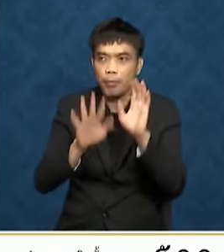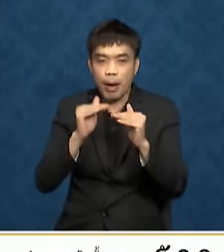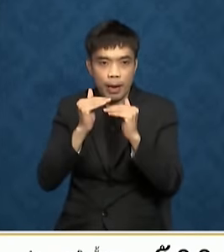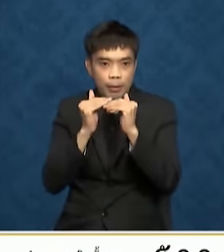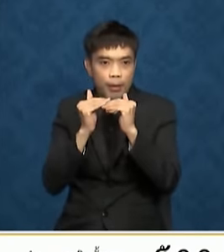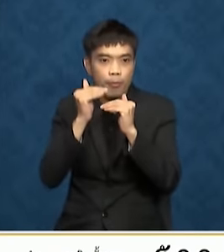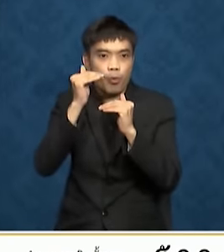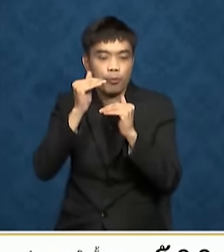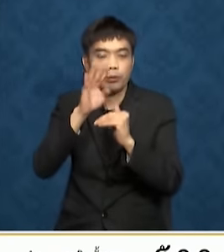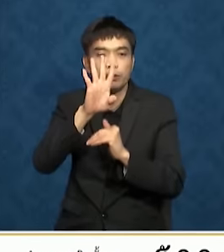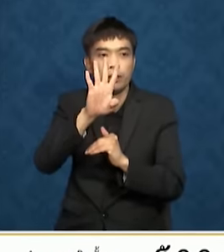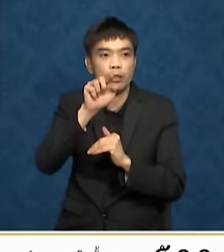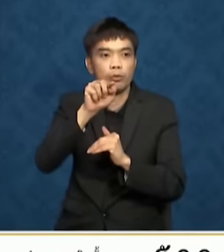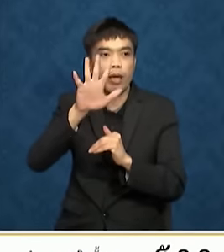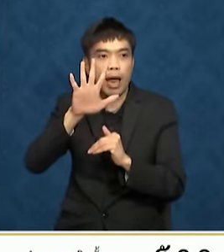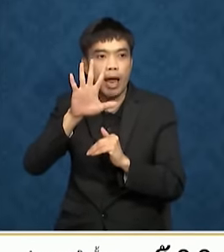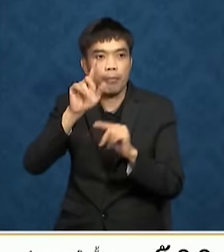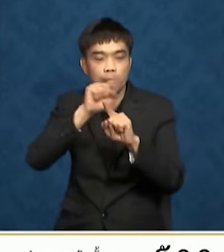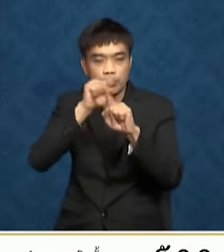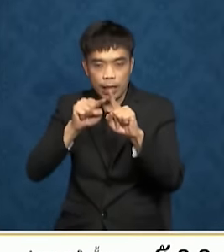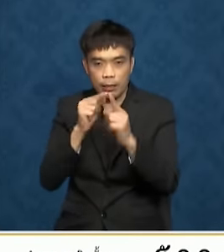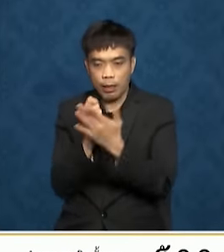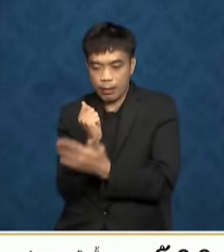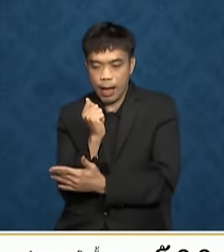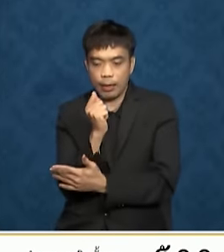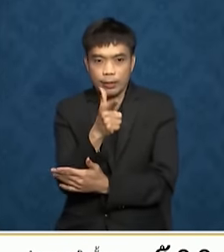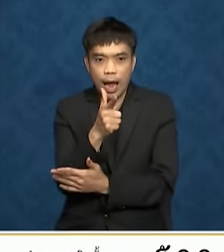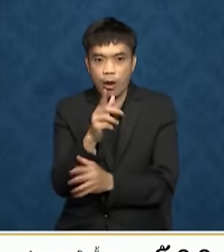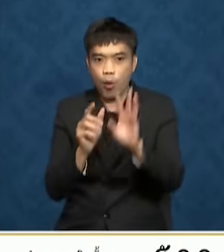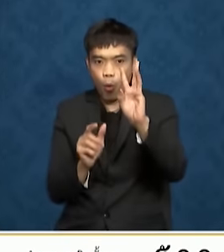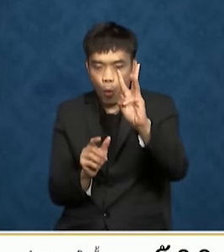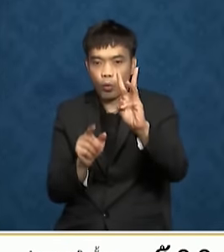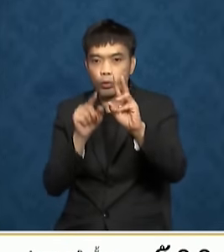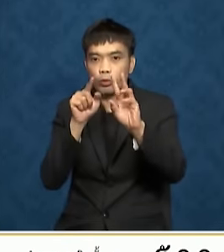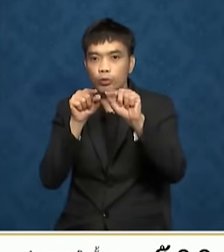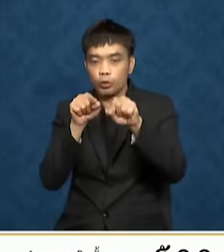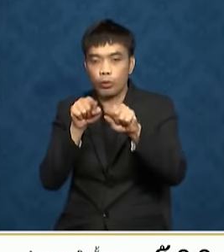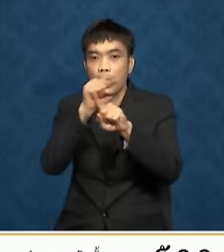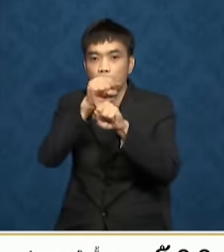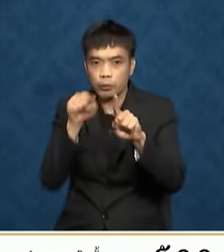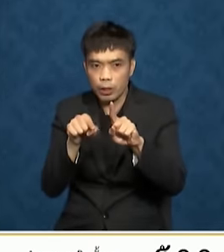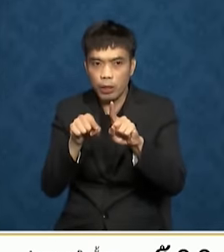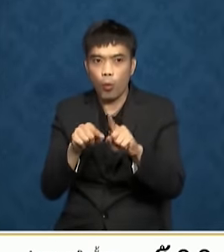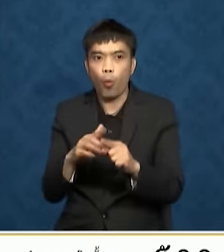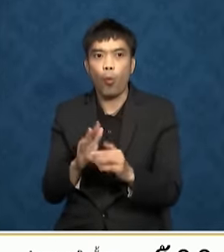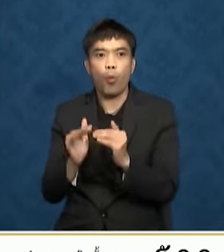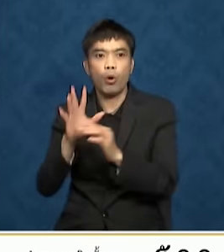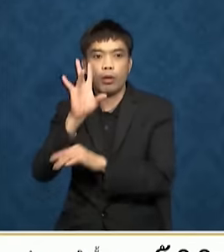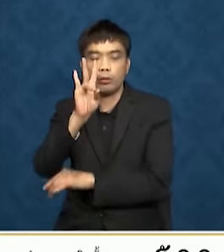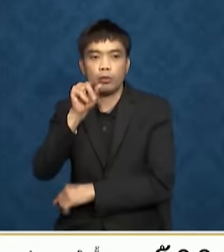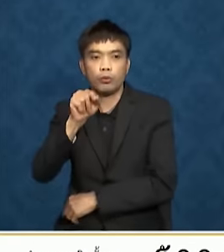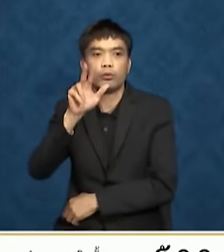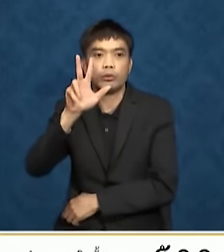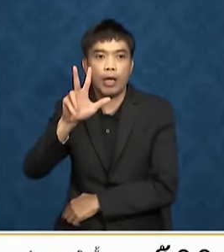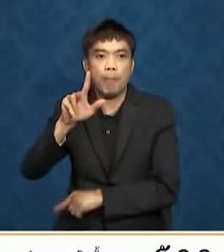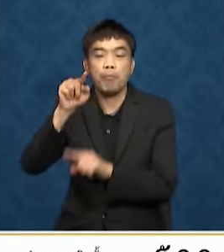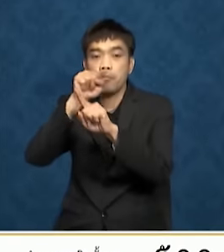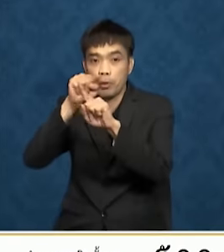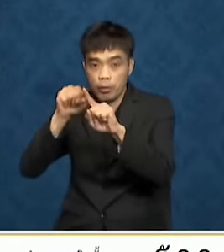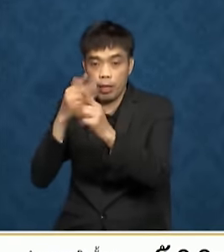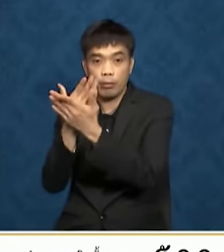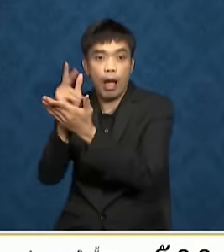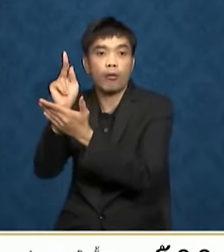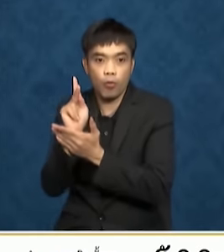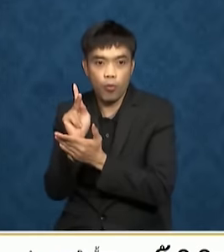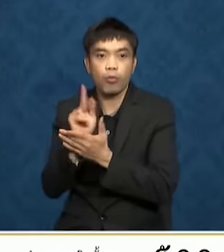ในเรื่องของรายจ่ายนั้นโต 6.6 perและการกู้ก็เลยโตที่ 7.3 perคราวนี้ถ้าเราเห็นทั้ง